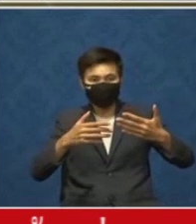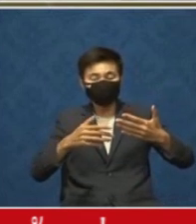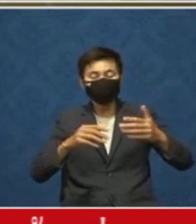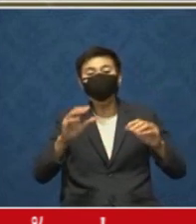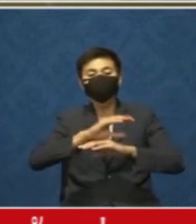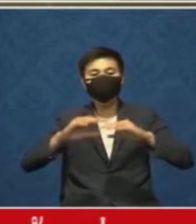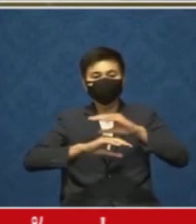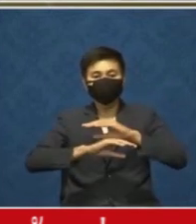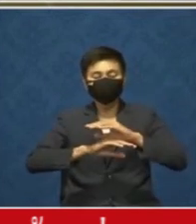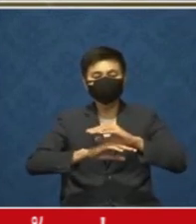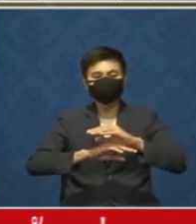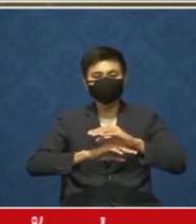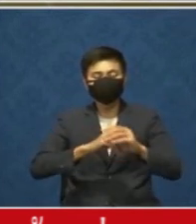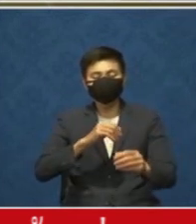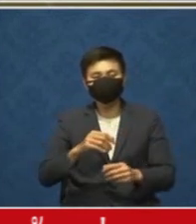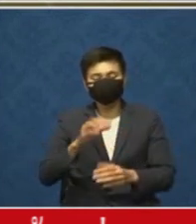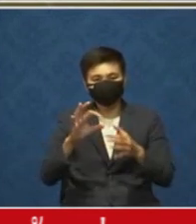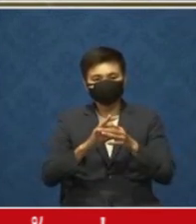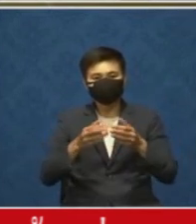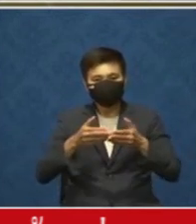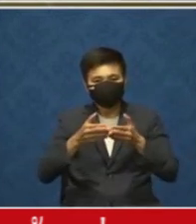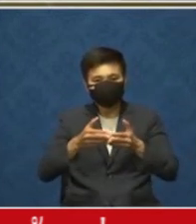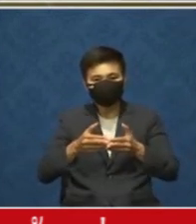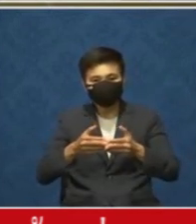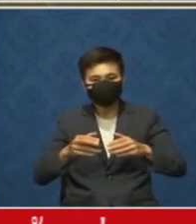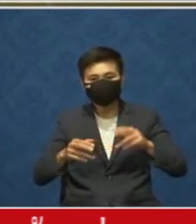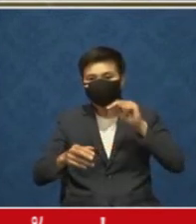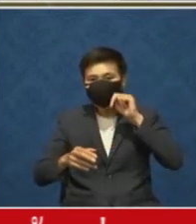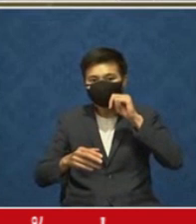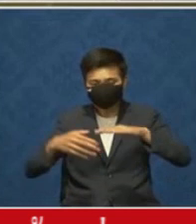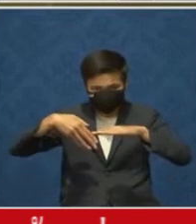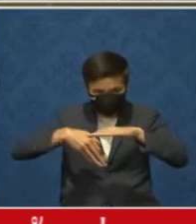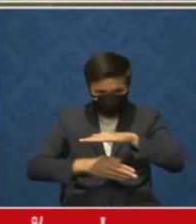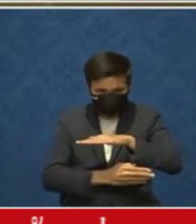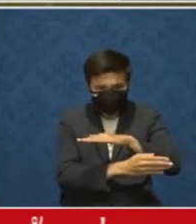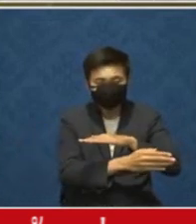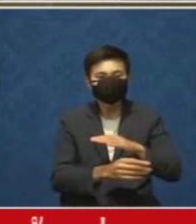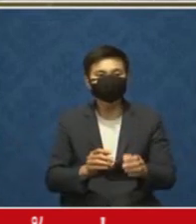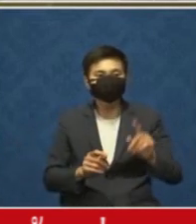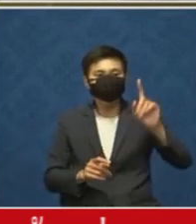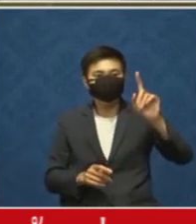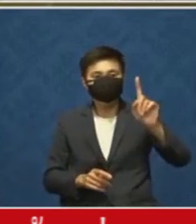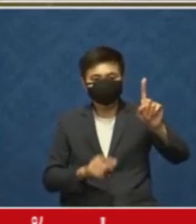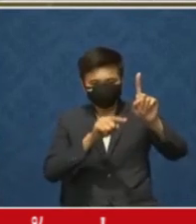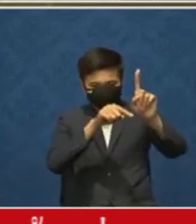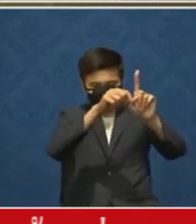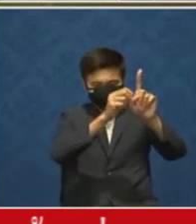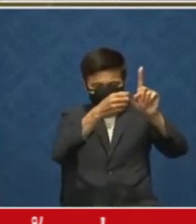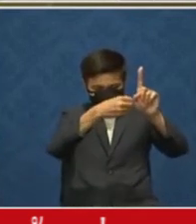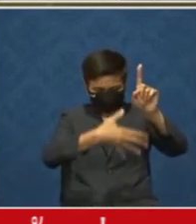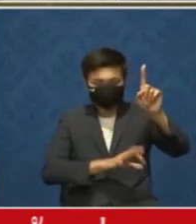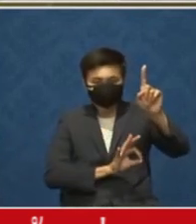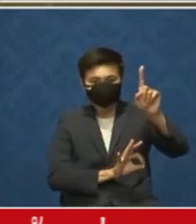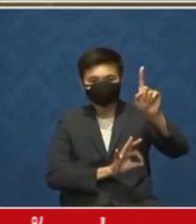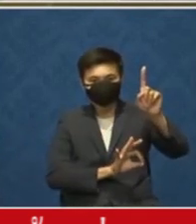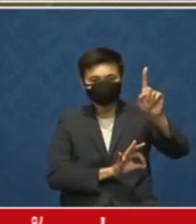าเรือดำน้ำ3ลำครับท่านประธานครับตั้งแต่1รายการที่1ถึงรายการที่9นะครับเป็นไทม์ไลน์ง